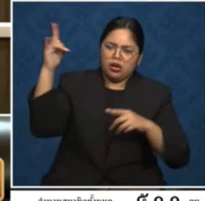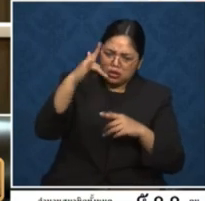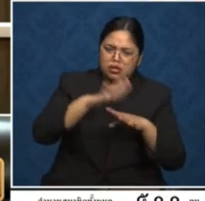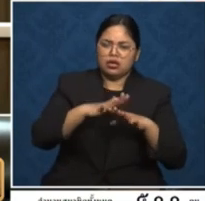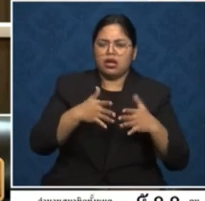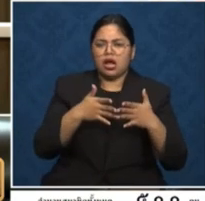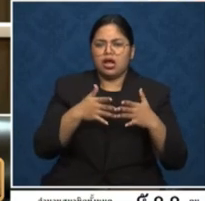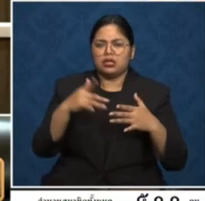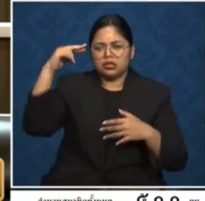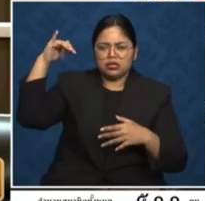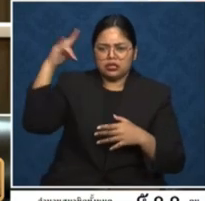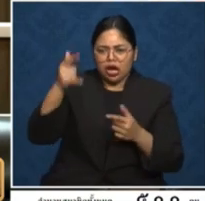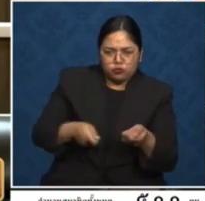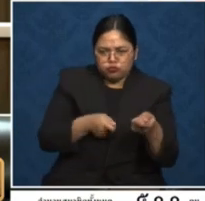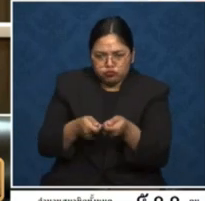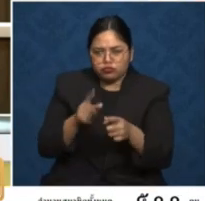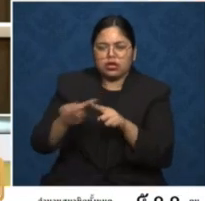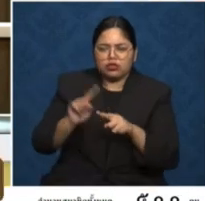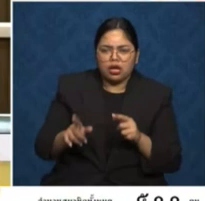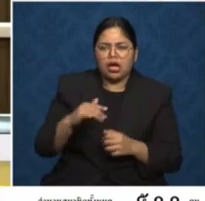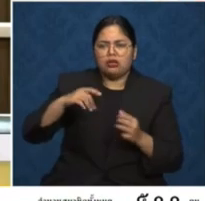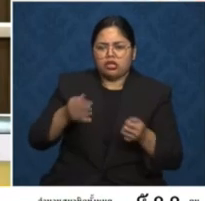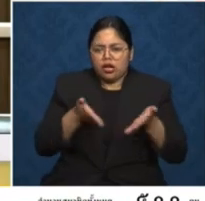ยตำรวจที่ไปได้บัตรทห